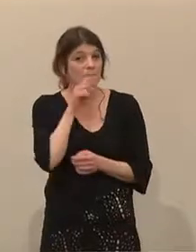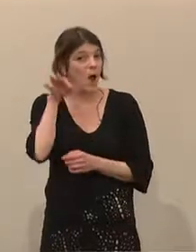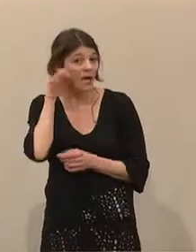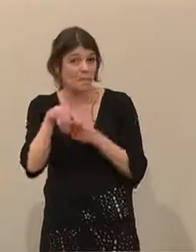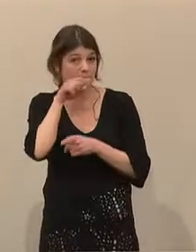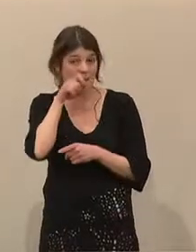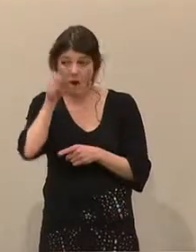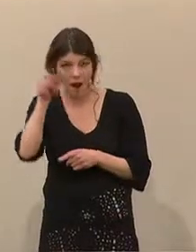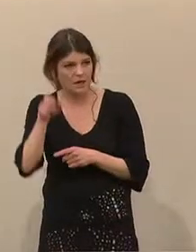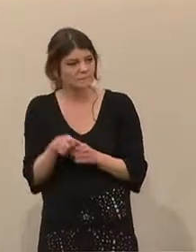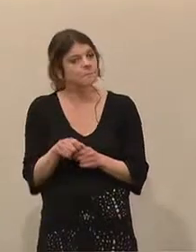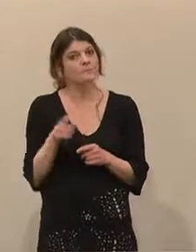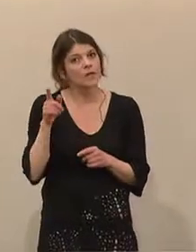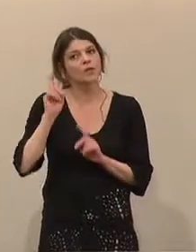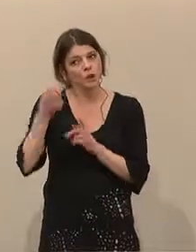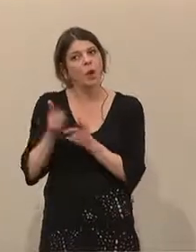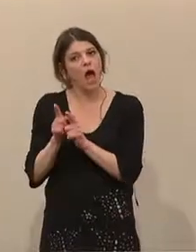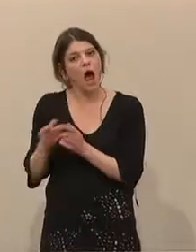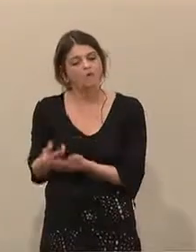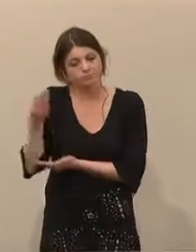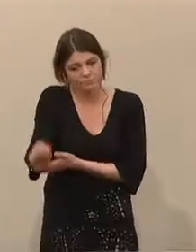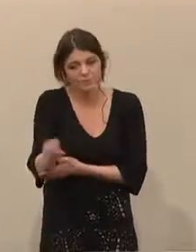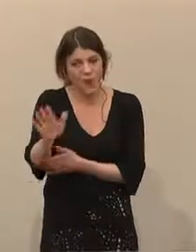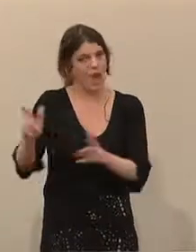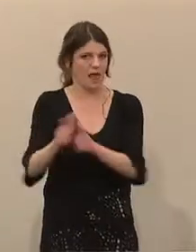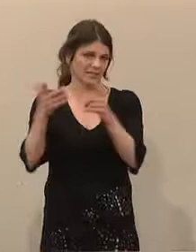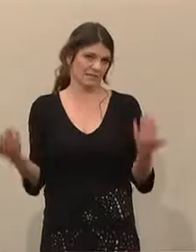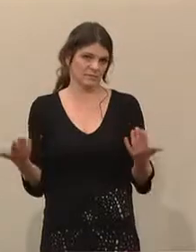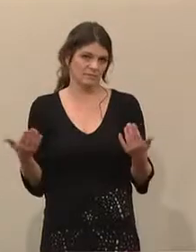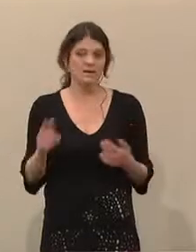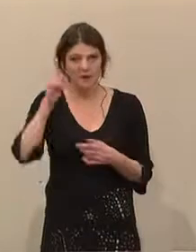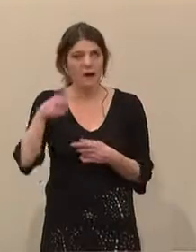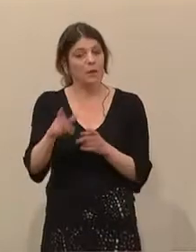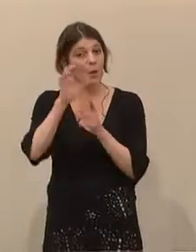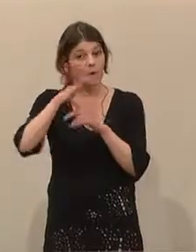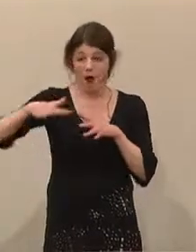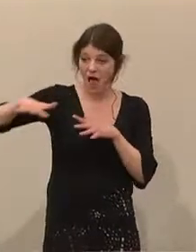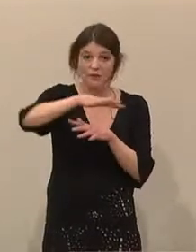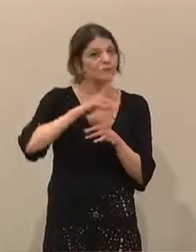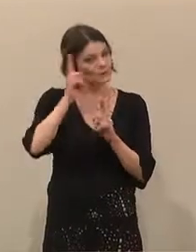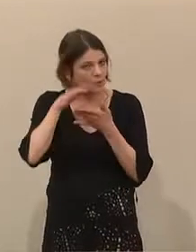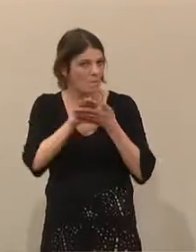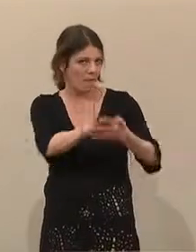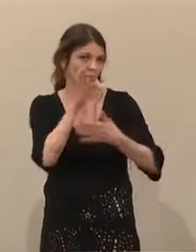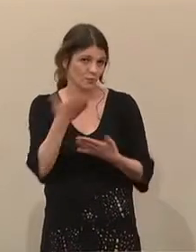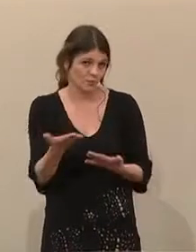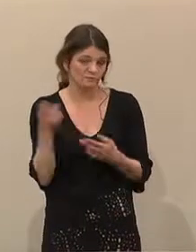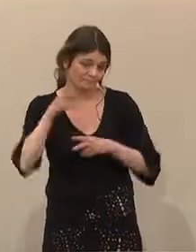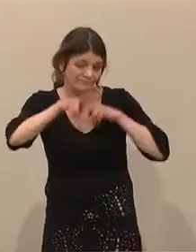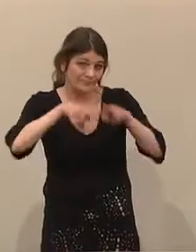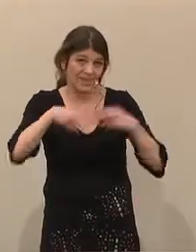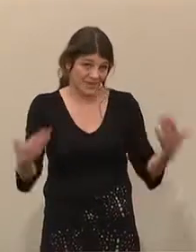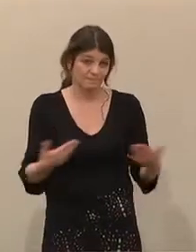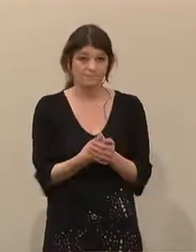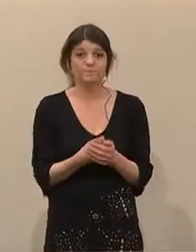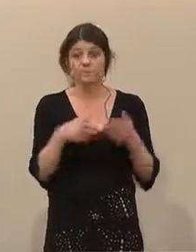Bauern sollen weiterhin eine Abgeltung für ihre Leistungen zum Erhalt der Kulturlandschaft bekommen.